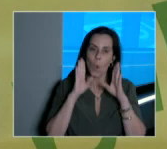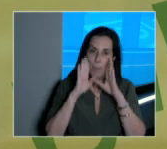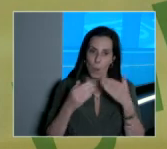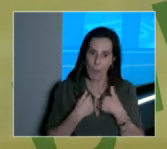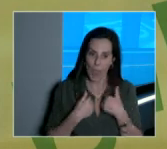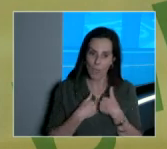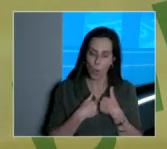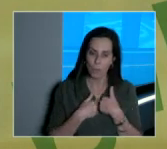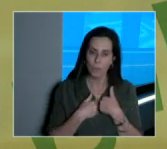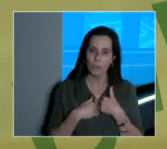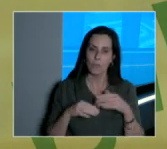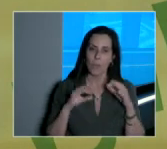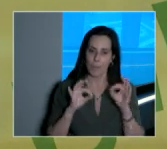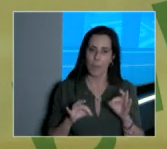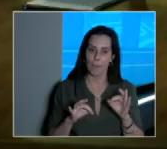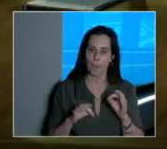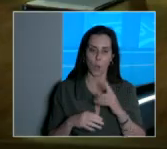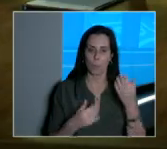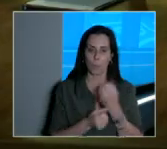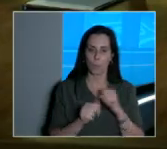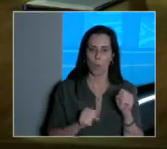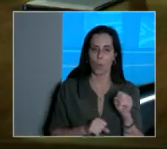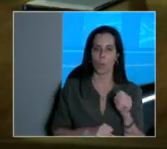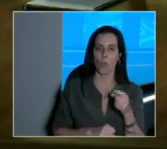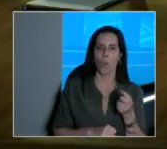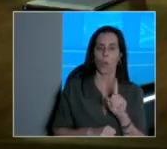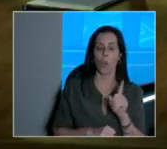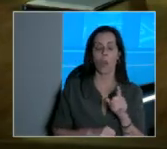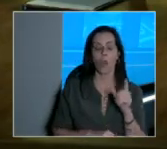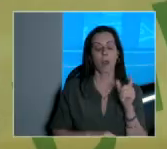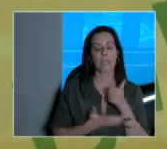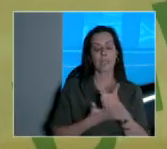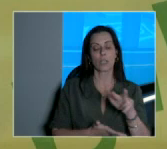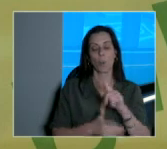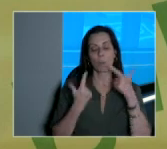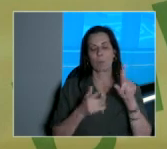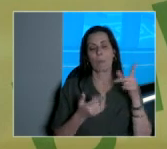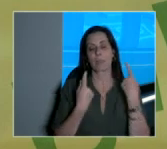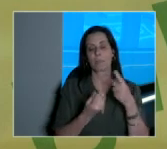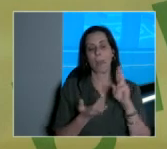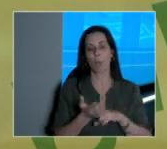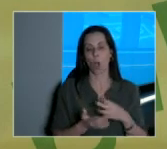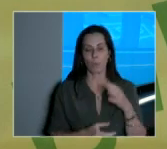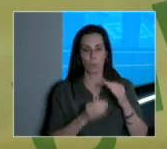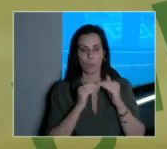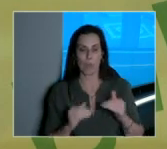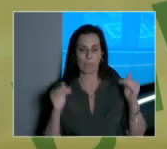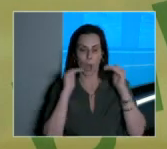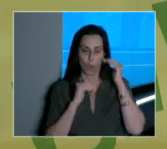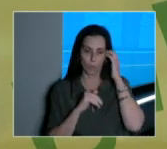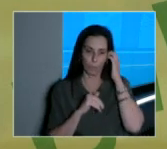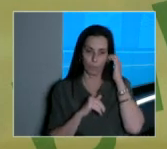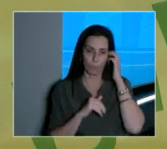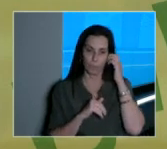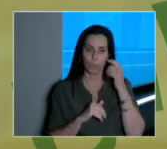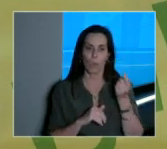שלו, באמת לא תהיה פה דמוקרטיה. אז אולי הנבחרים לא מסבירים את עצמם נכון. אז אני חושב שיש בית המשפט העליון,